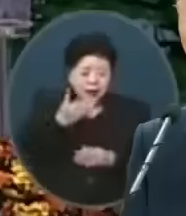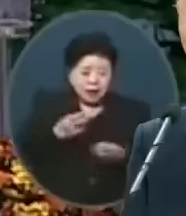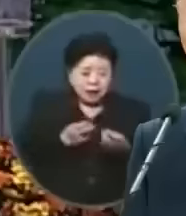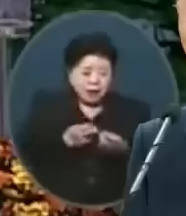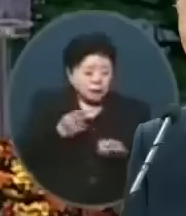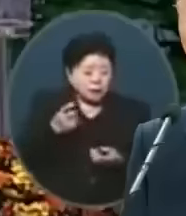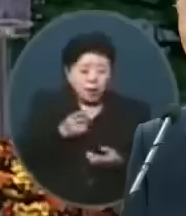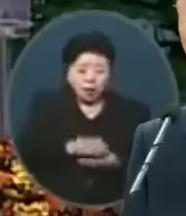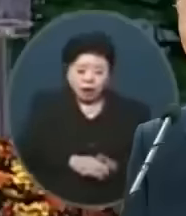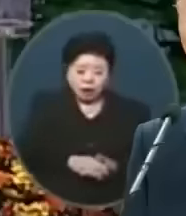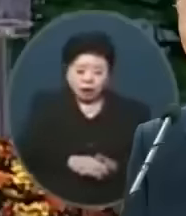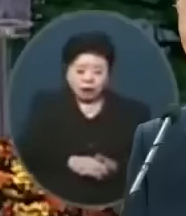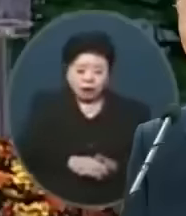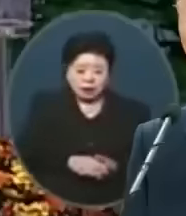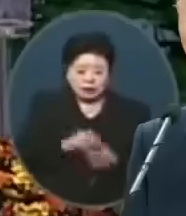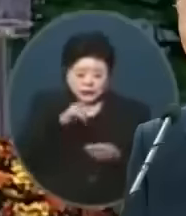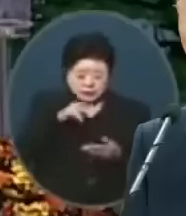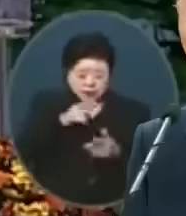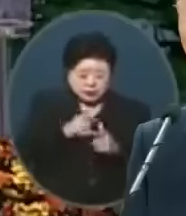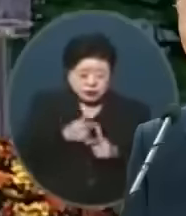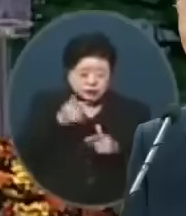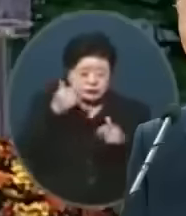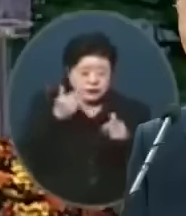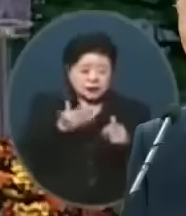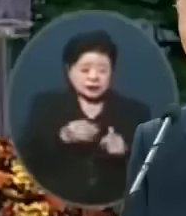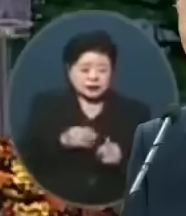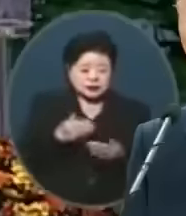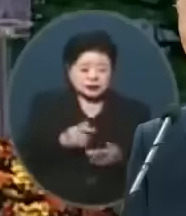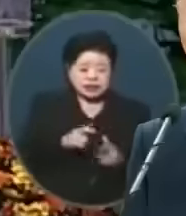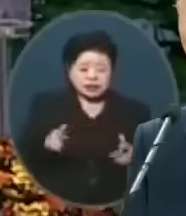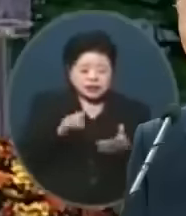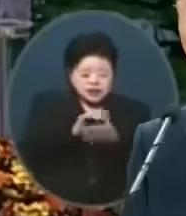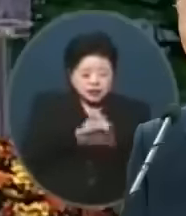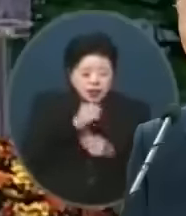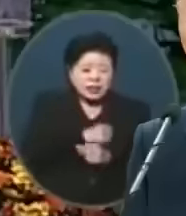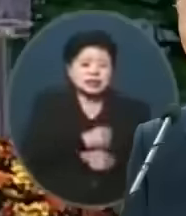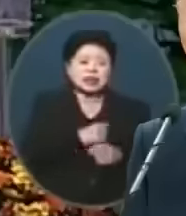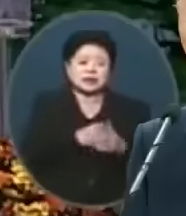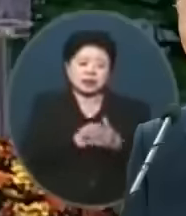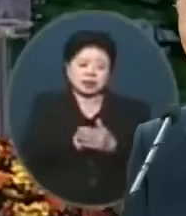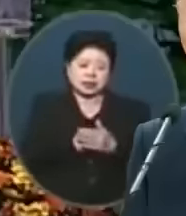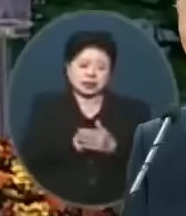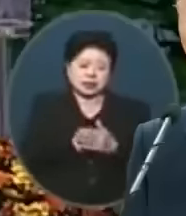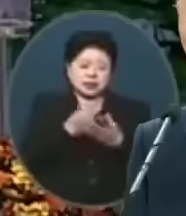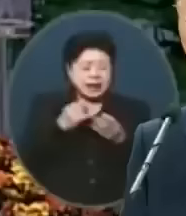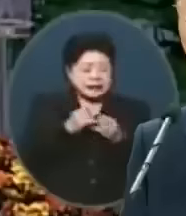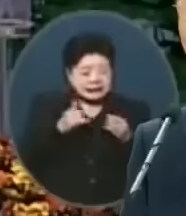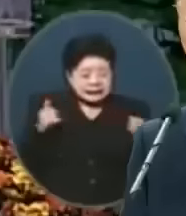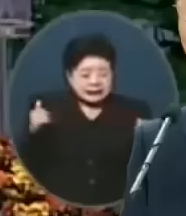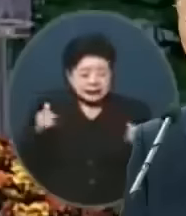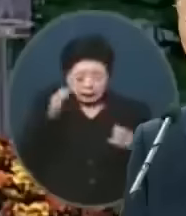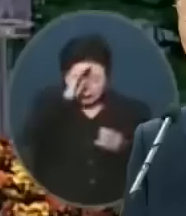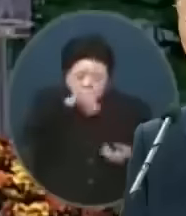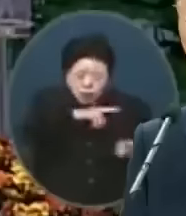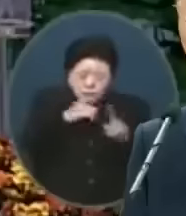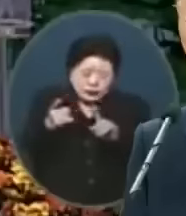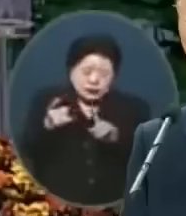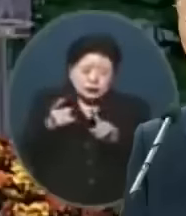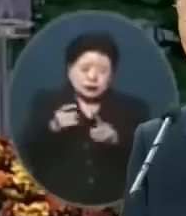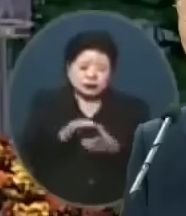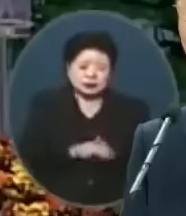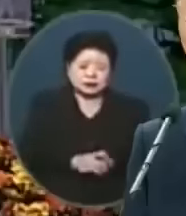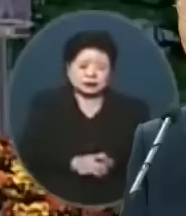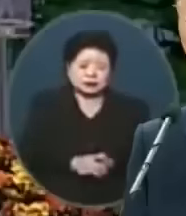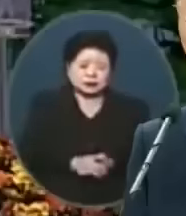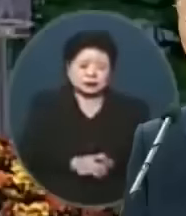있었을까요? 성경을 보면 예수님께서는 쉬지 않고 기도하였다고 말하는 것입니다. 수많은 사람들을 고치시고 잘